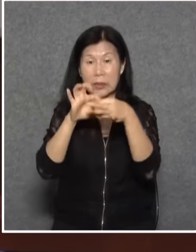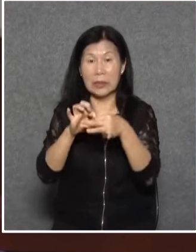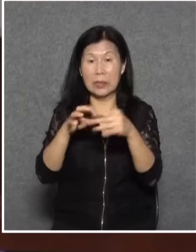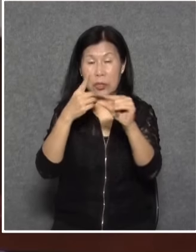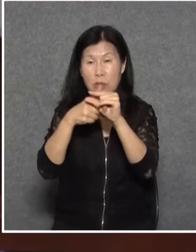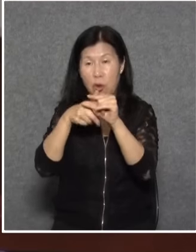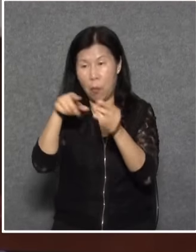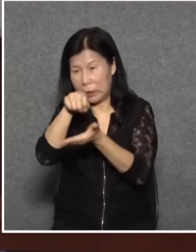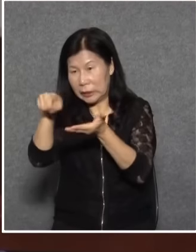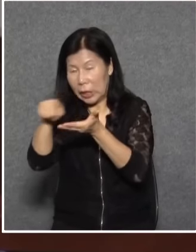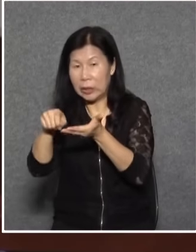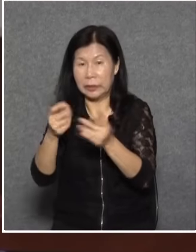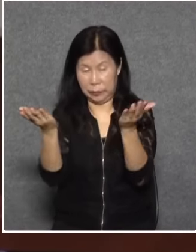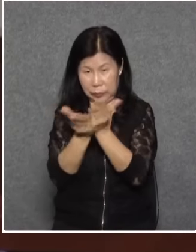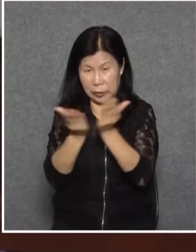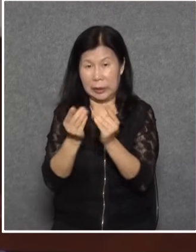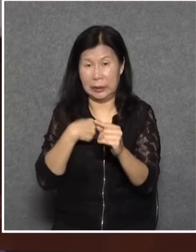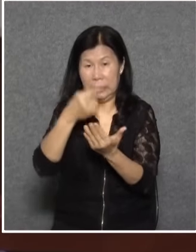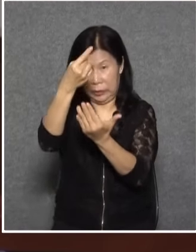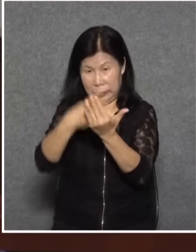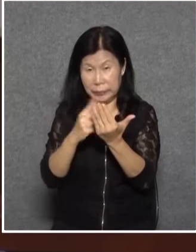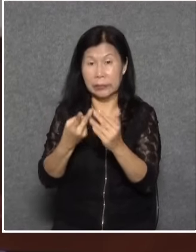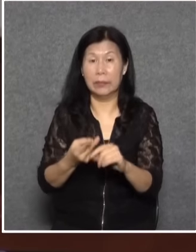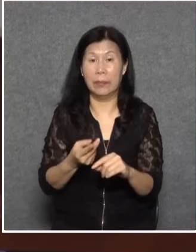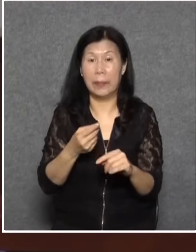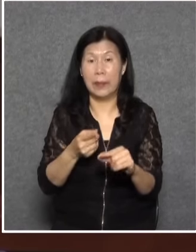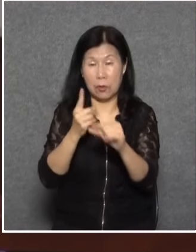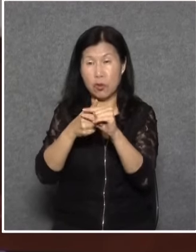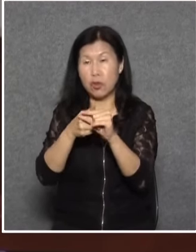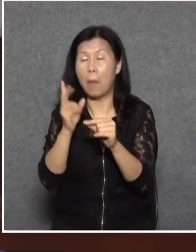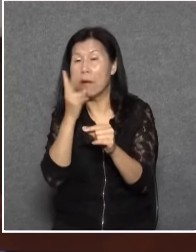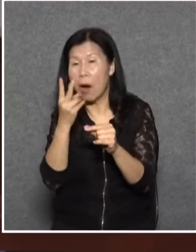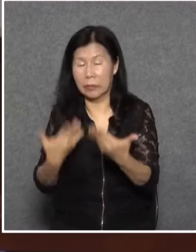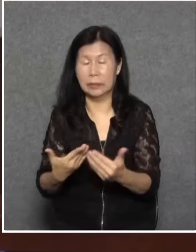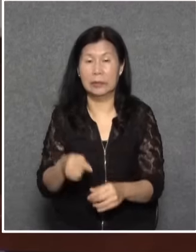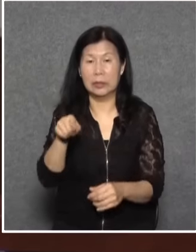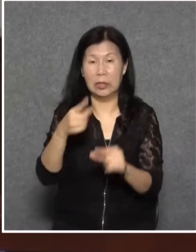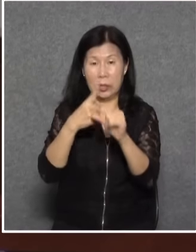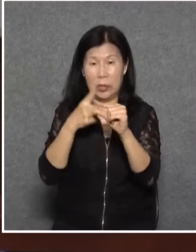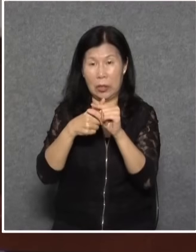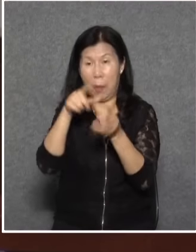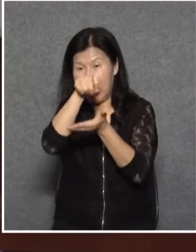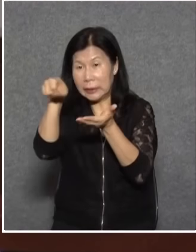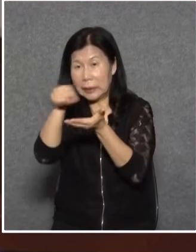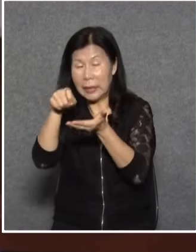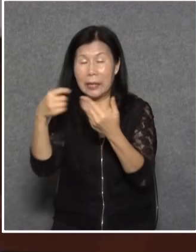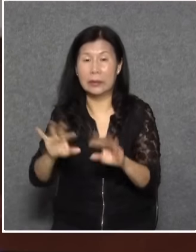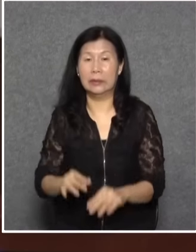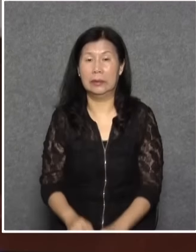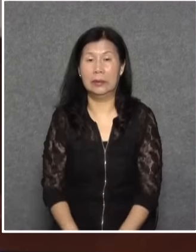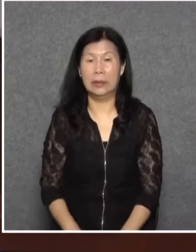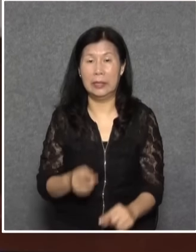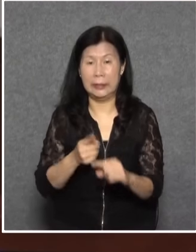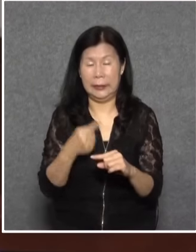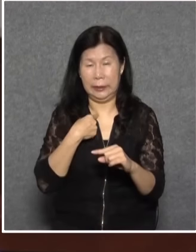文本係值得即係嗰個修訂咧，或者嗰、那個即係佢對呢個中文文本啊要力